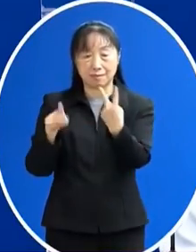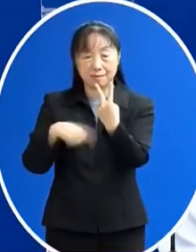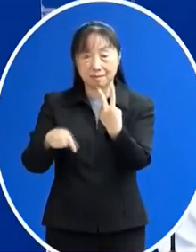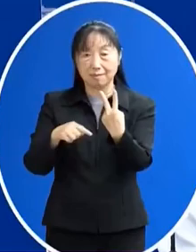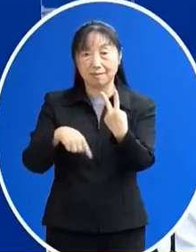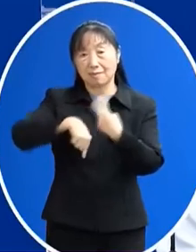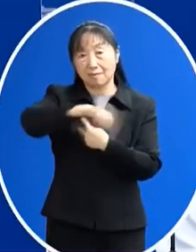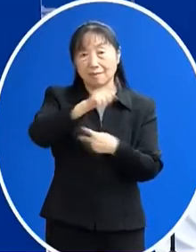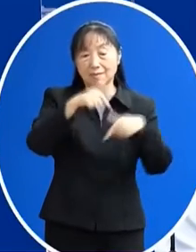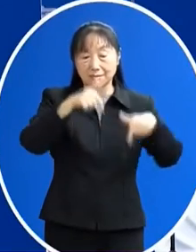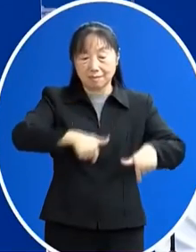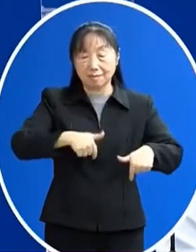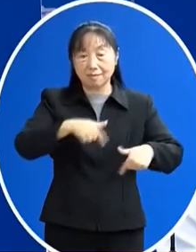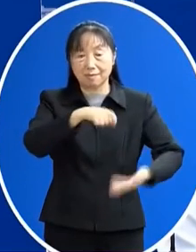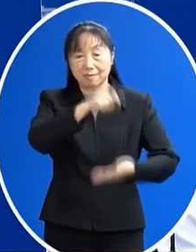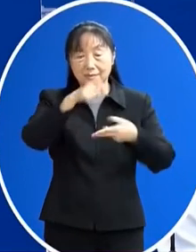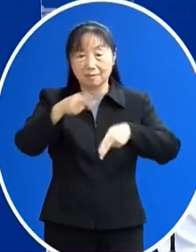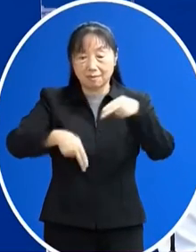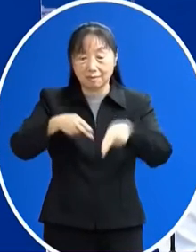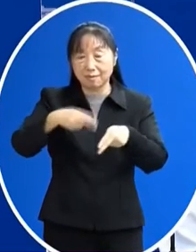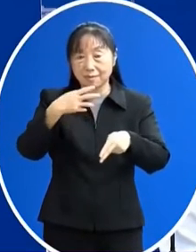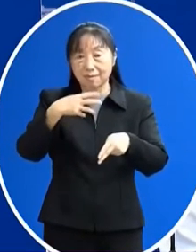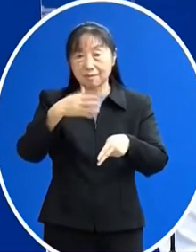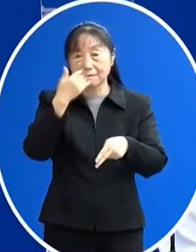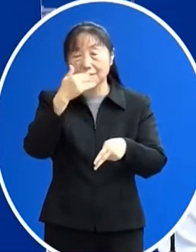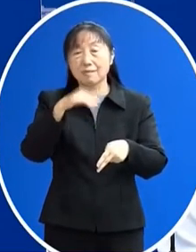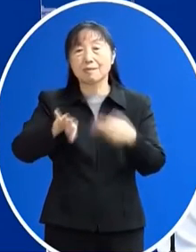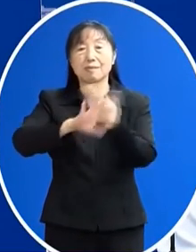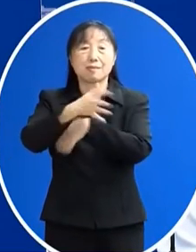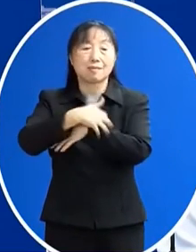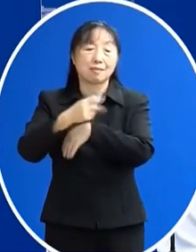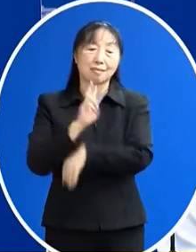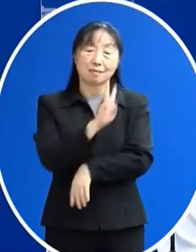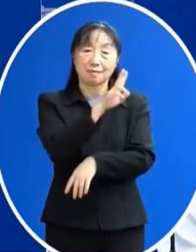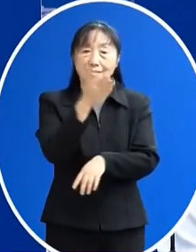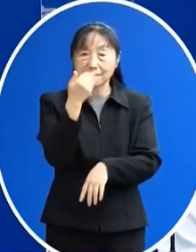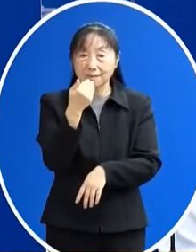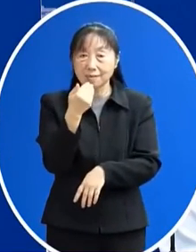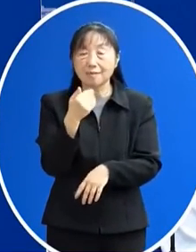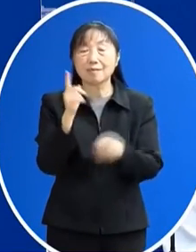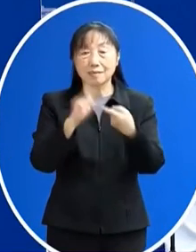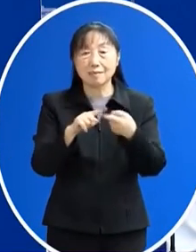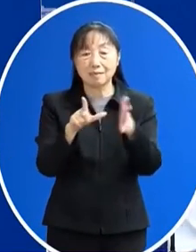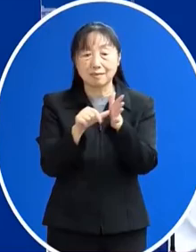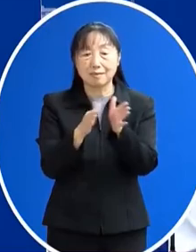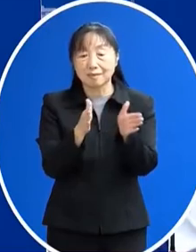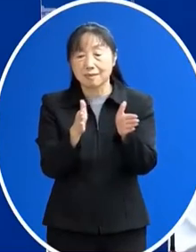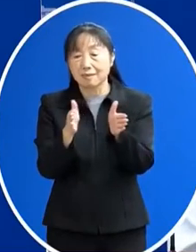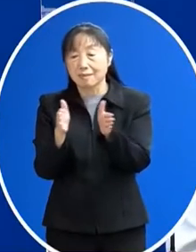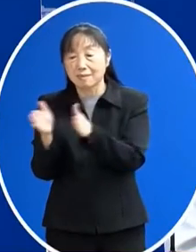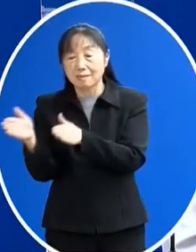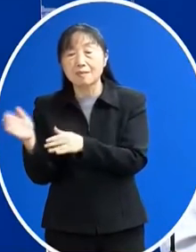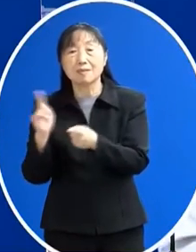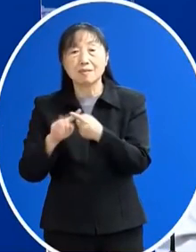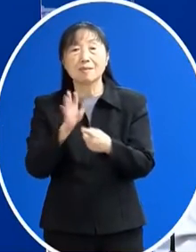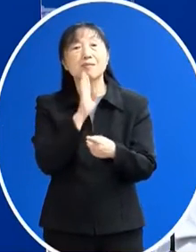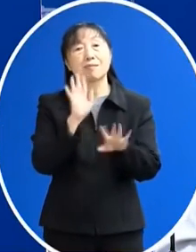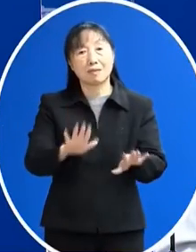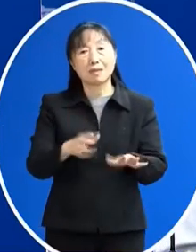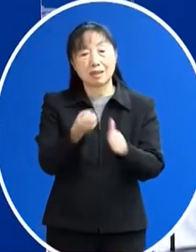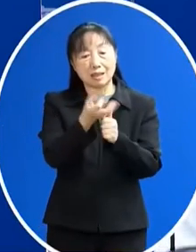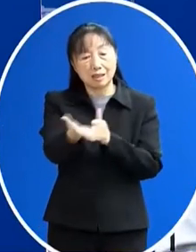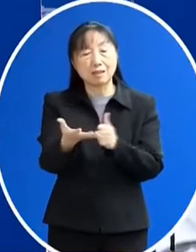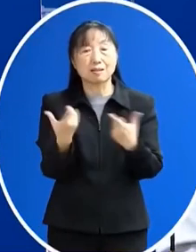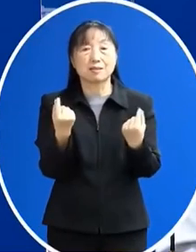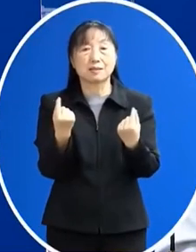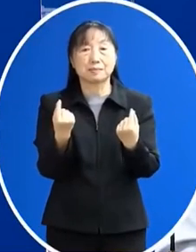的这个雅旭的移工，那虽然时间比较久了，但是目前他的这个